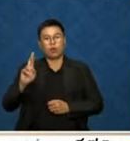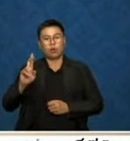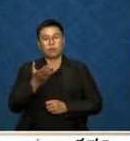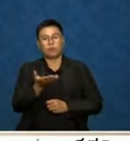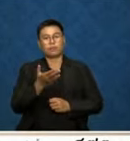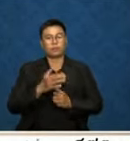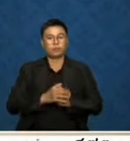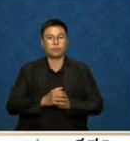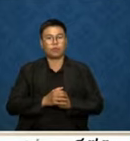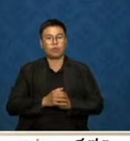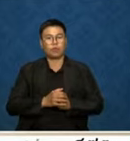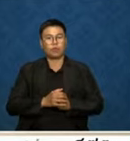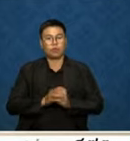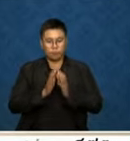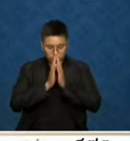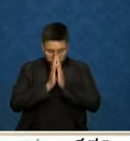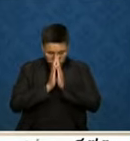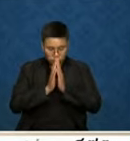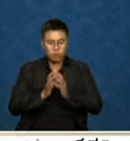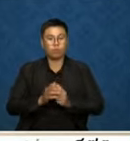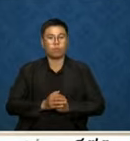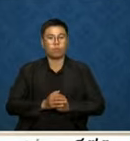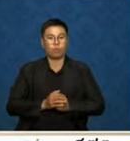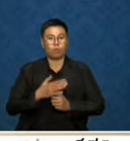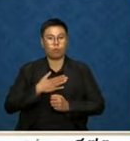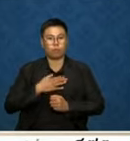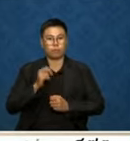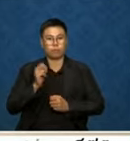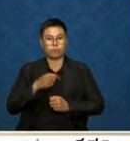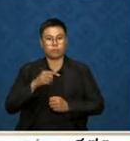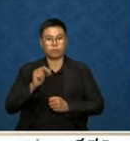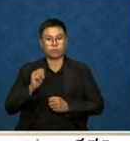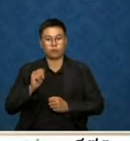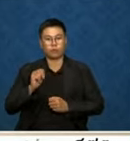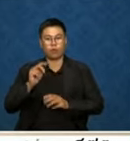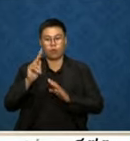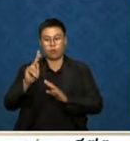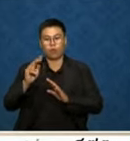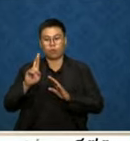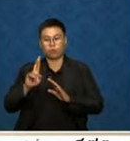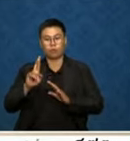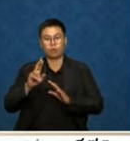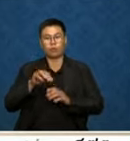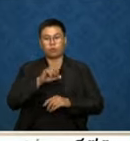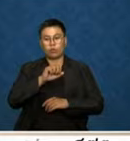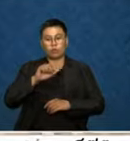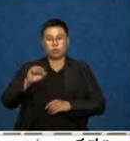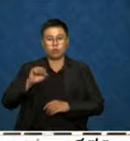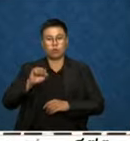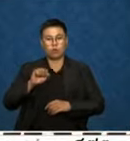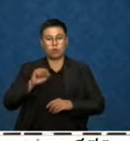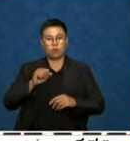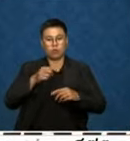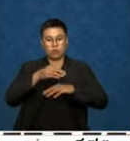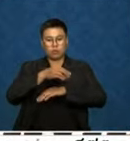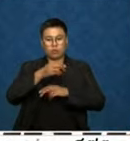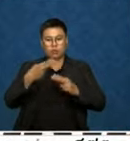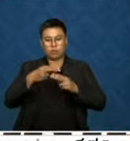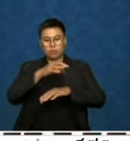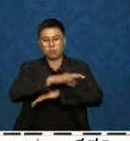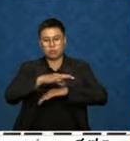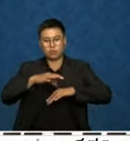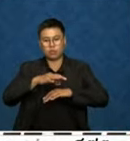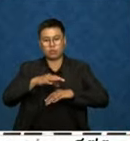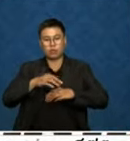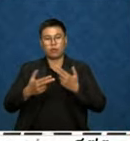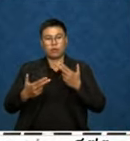กราบเรียนท่านประธานสภาที่เคารพกับผมนายธนกรวังบุญคงชนะสมาชิกสภาผู้แทนราษฎรบัญชีรายชื่อรวมไทยส